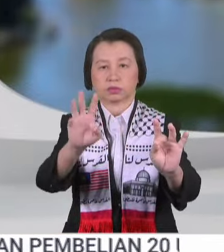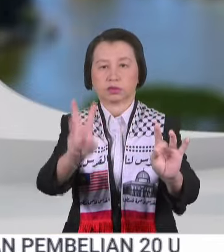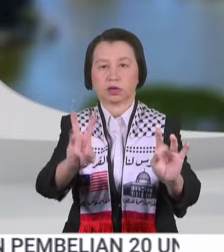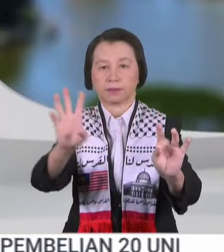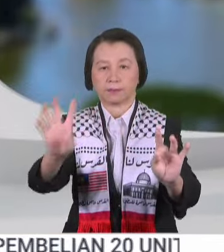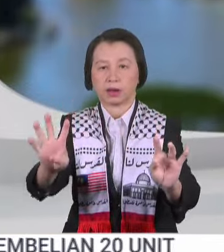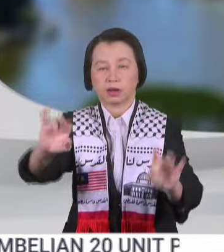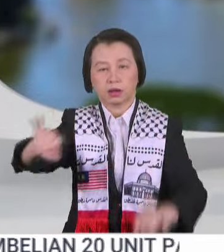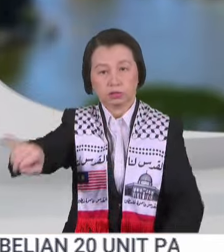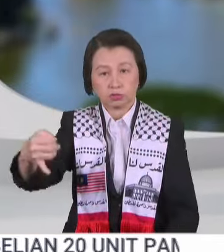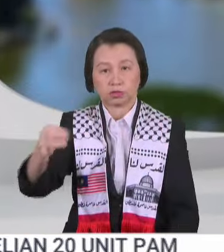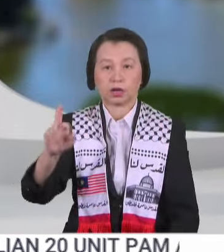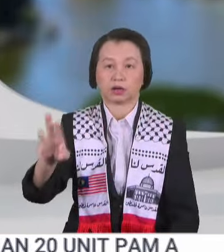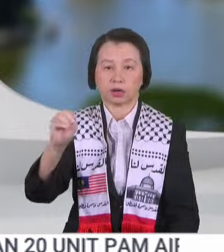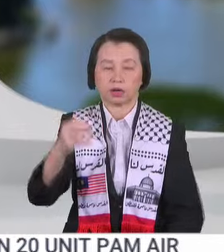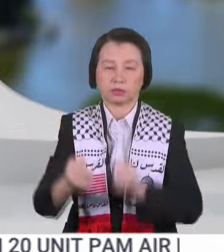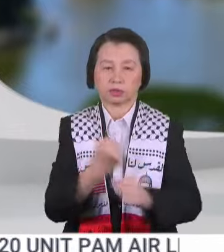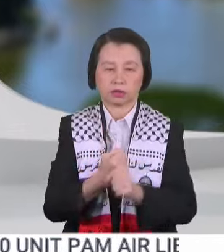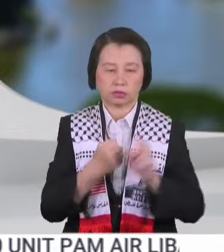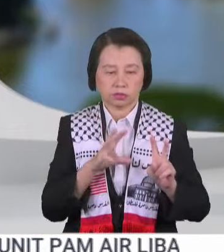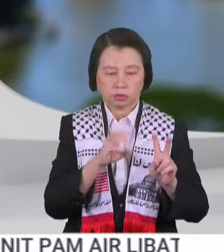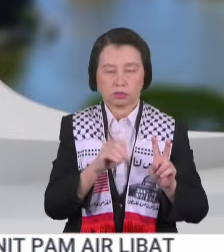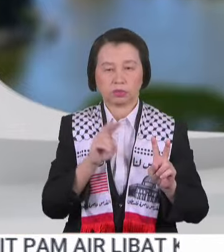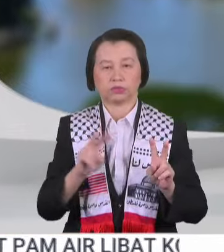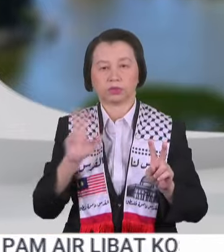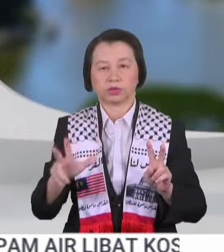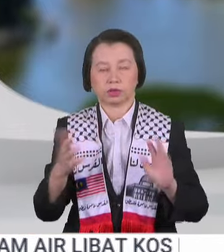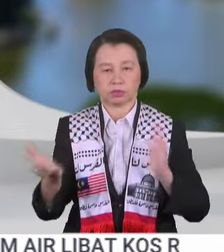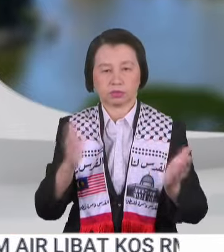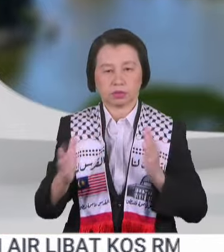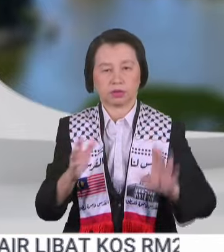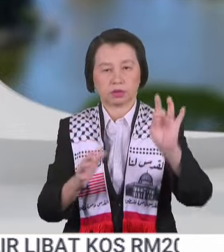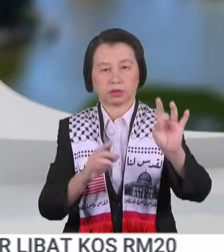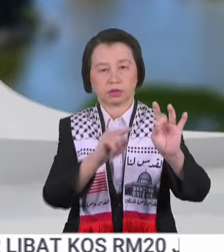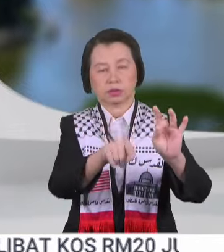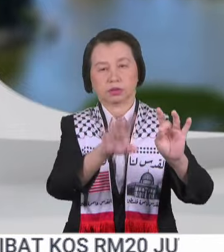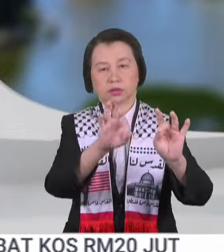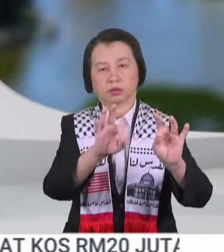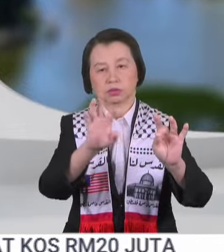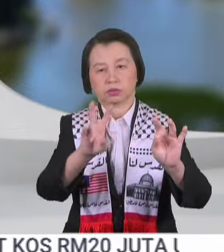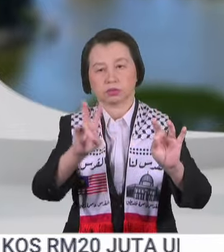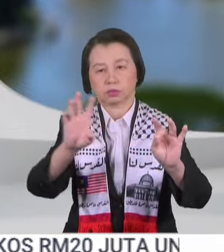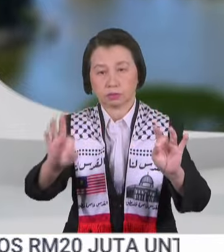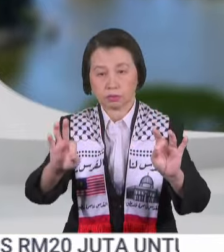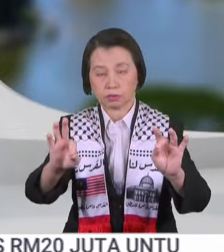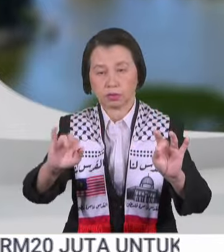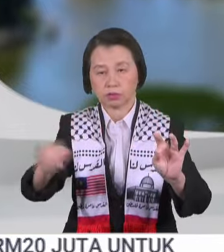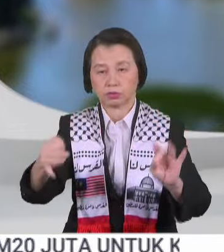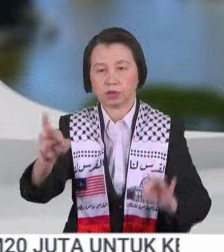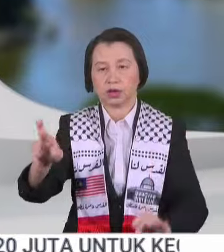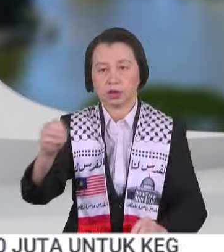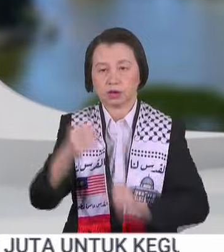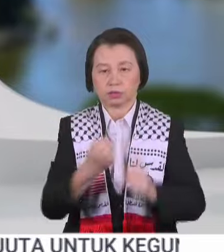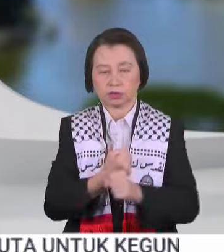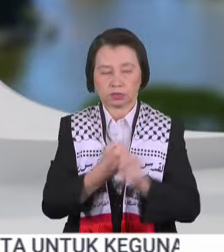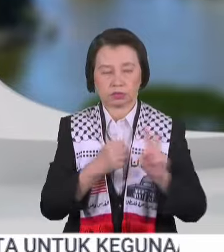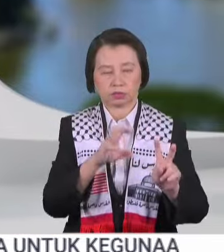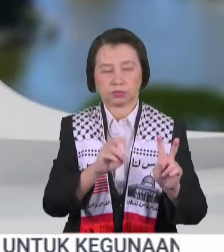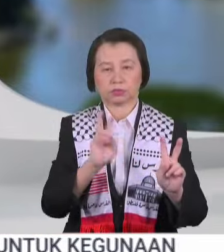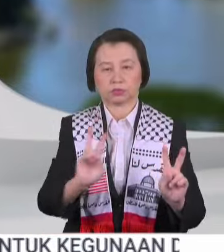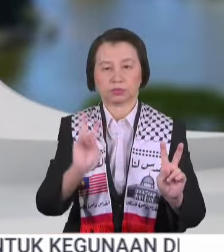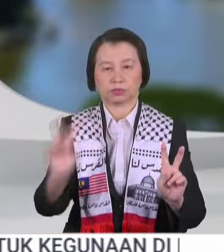juta ringgit pada 2023 berbanding 819.79 juta ringgit pada